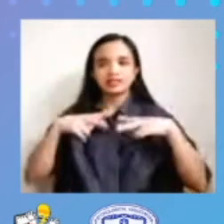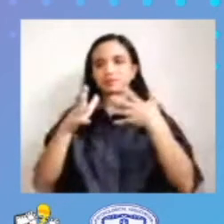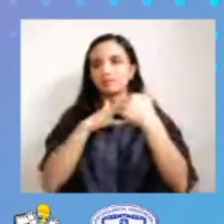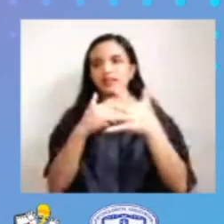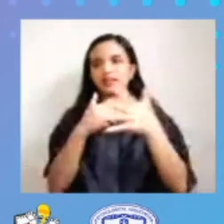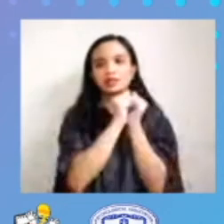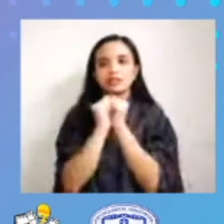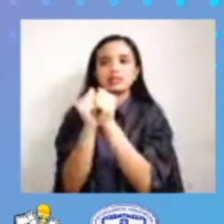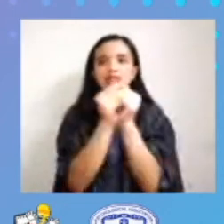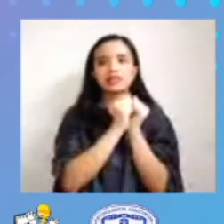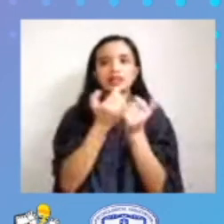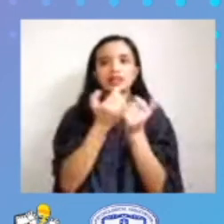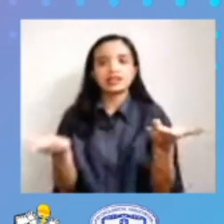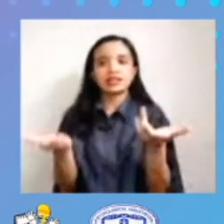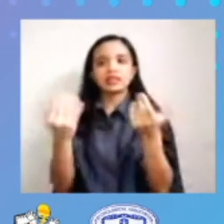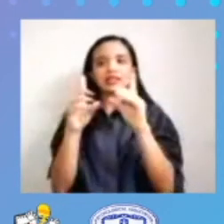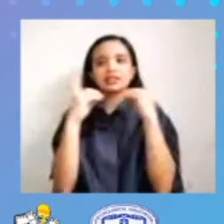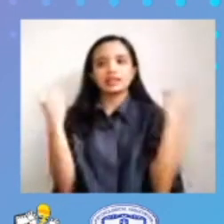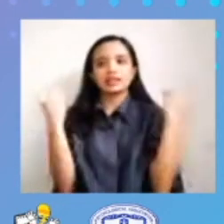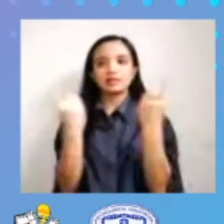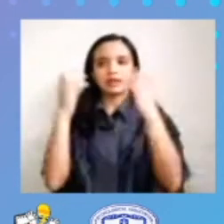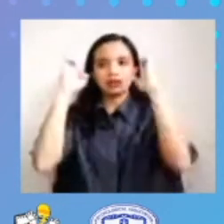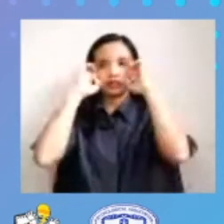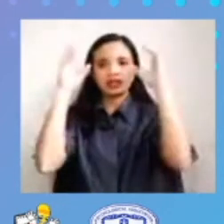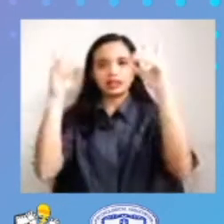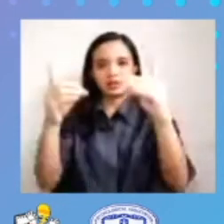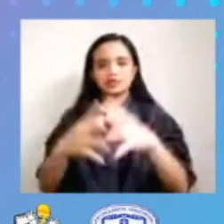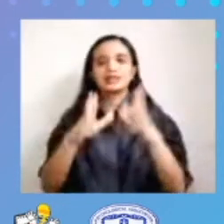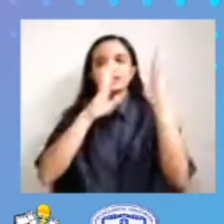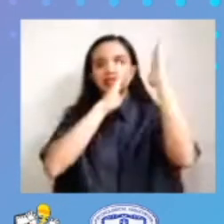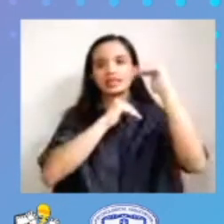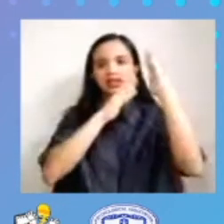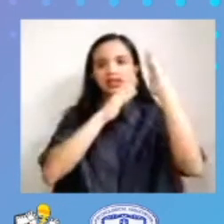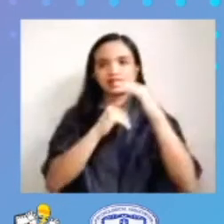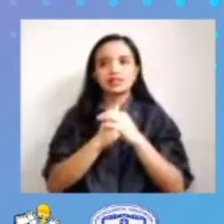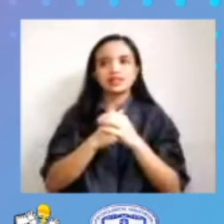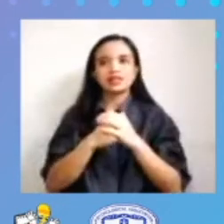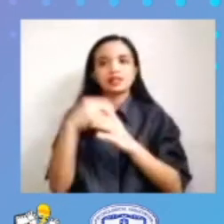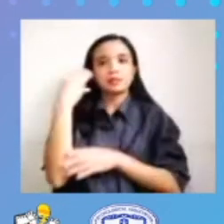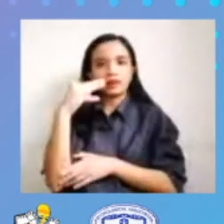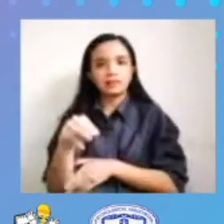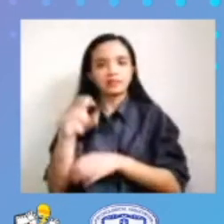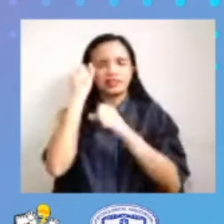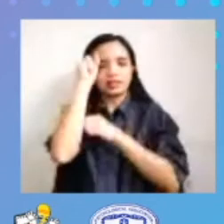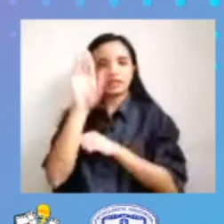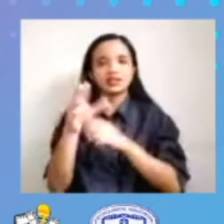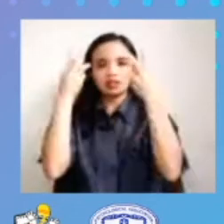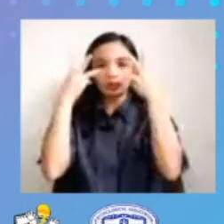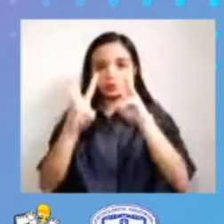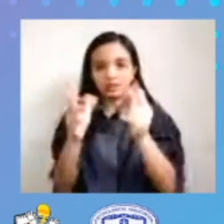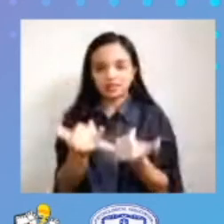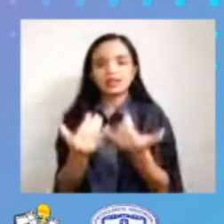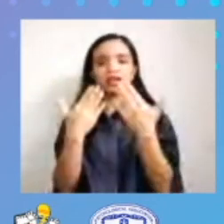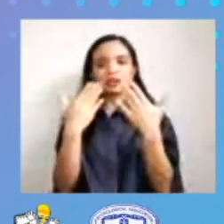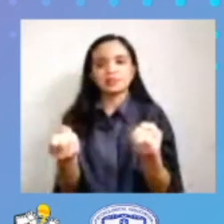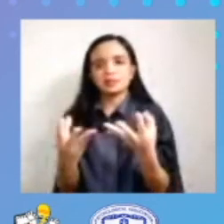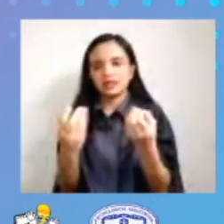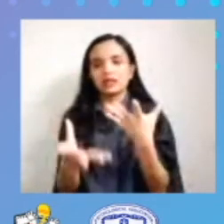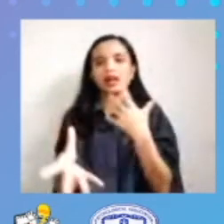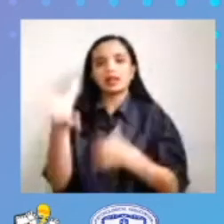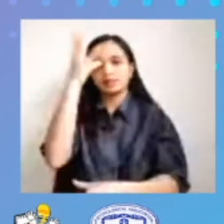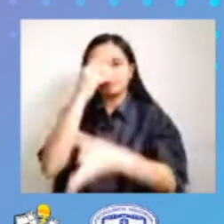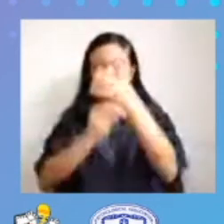bang lahat na lang pangit, no? And if you know how to show gratitude, yan. So kailangan you know how to